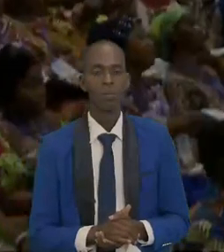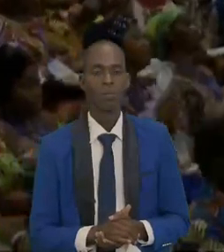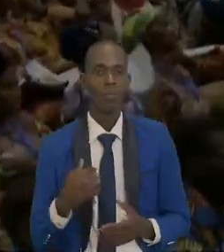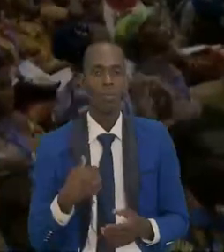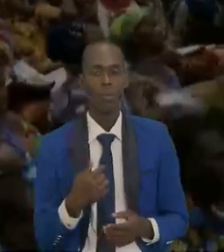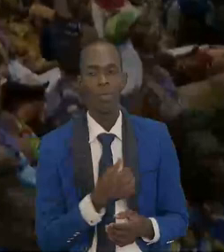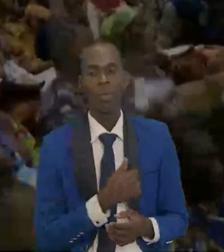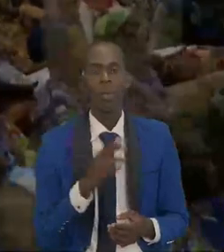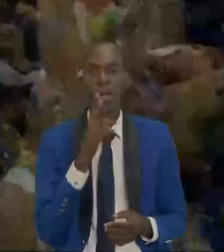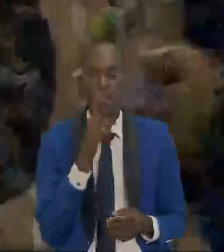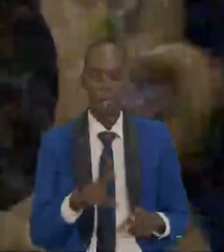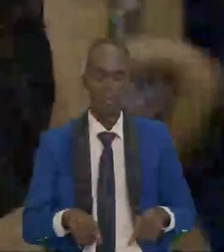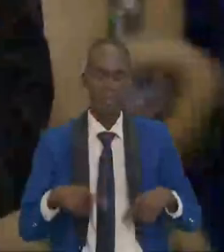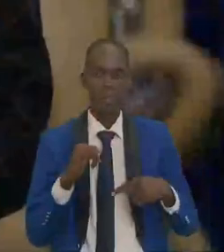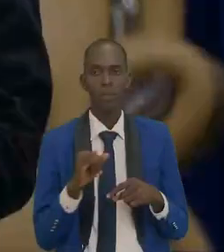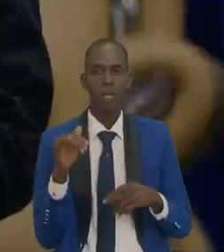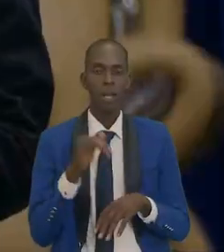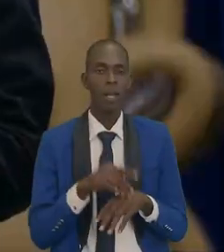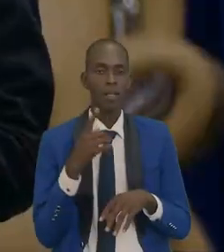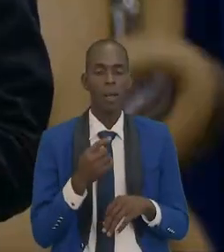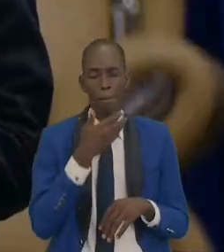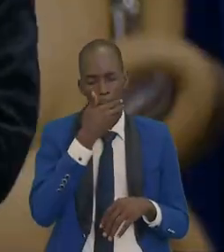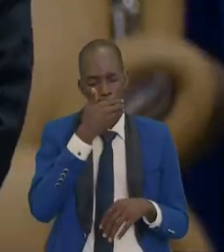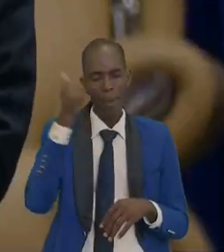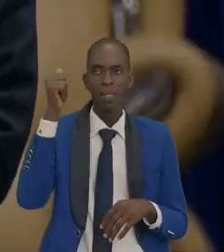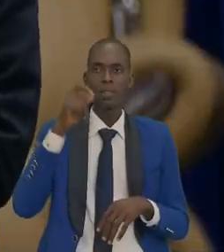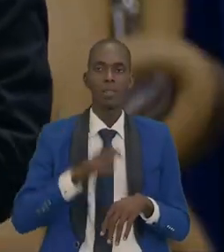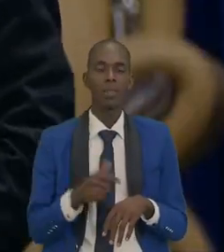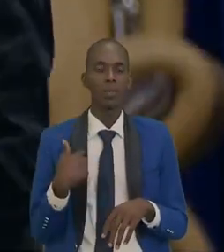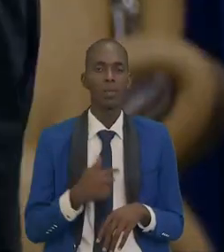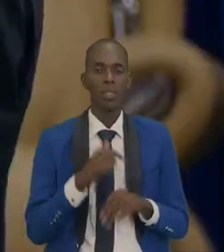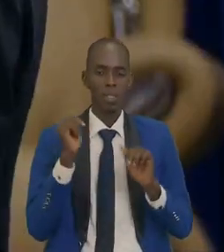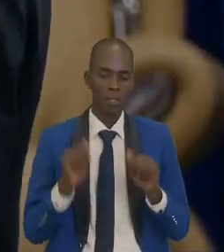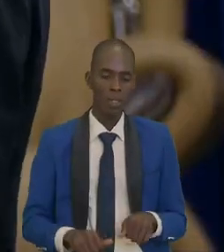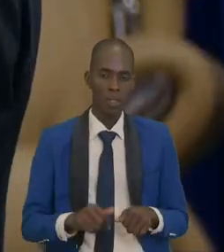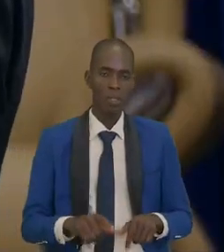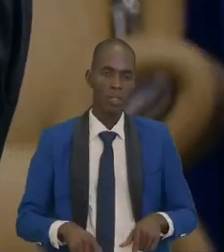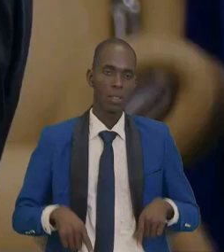Nous vivons dans le meilleur moment que nous aurions pu vivre.